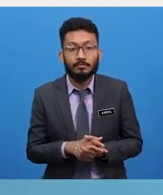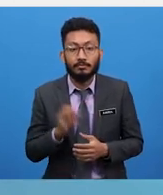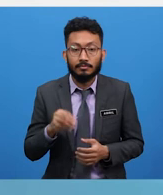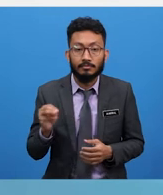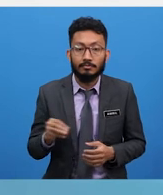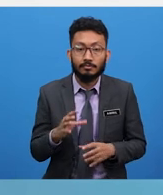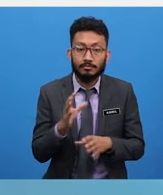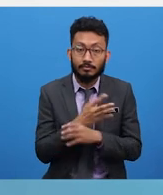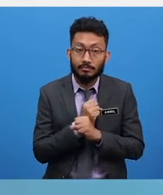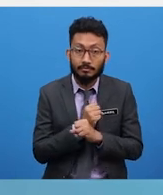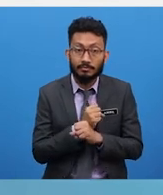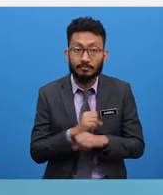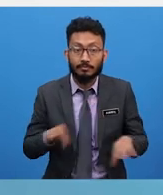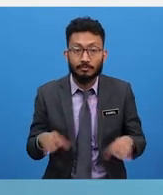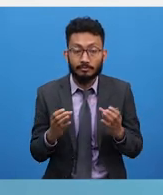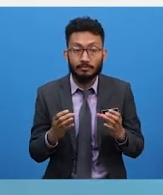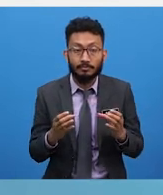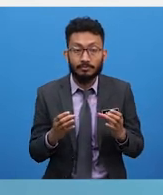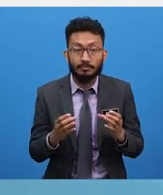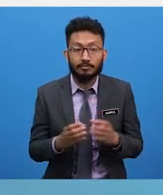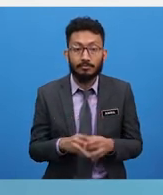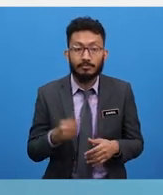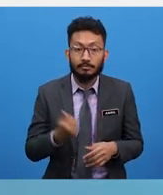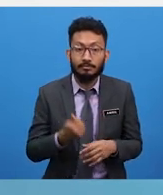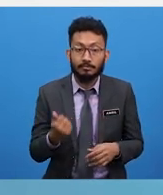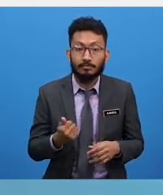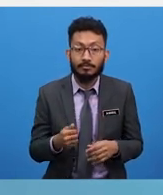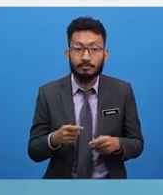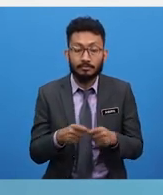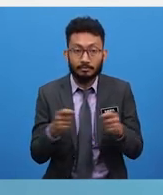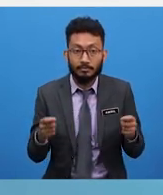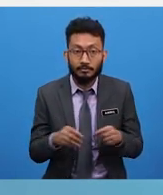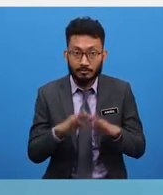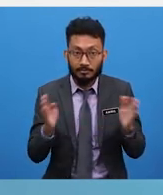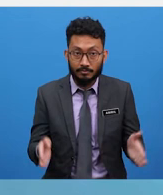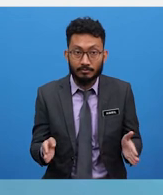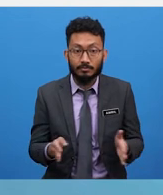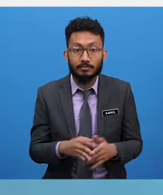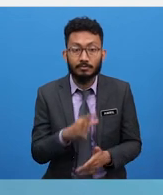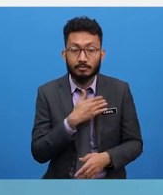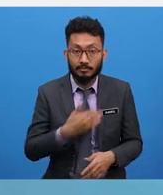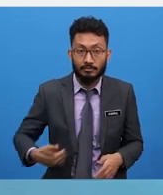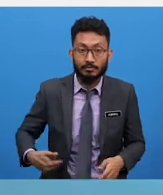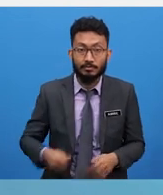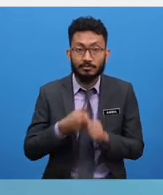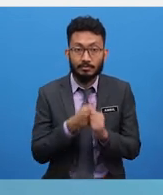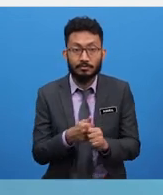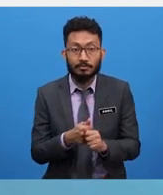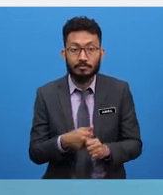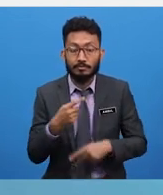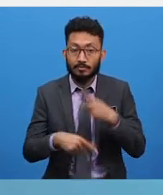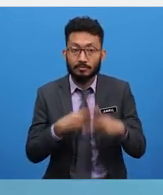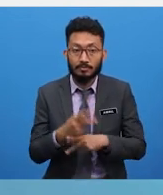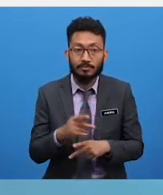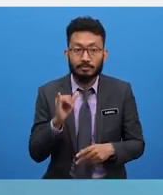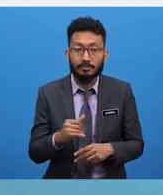murid-murid dapat menghasilkan alas meja batik cetak mengikut prosedur yang